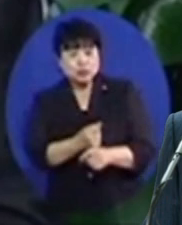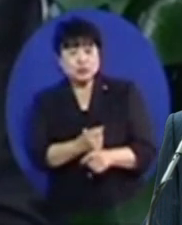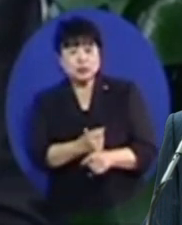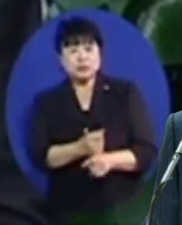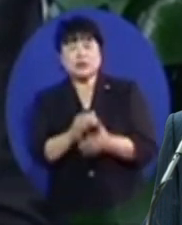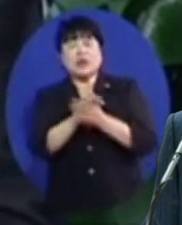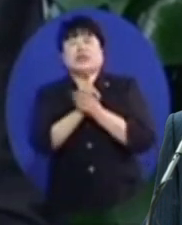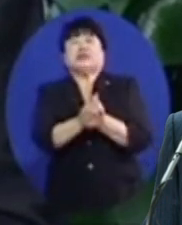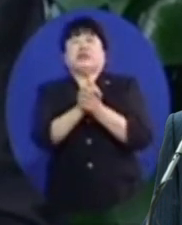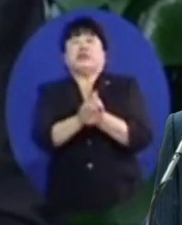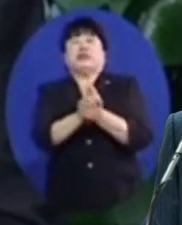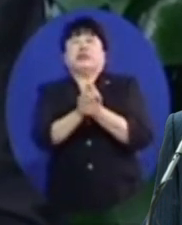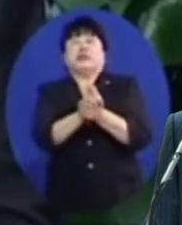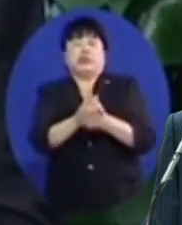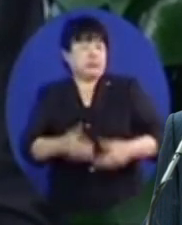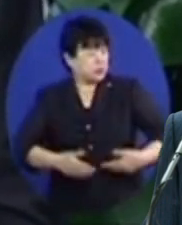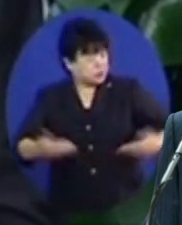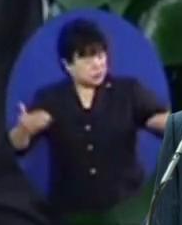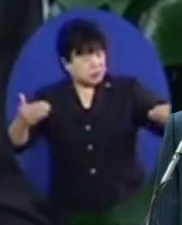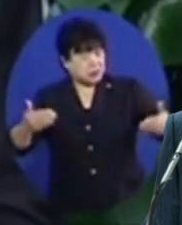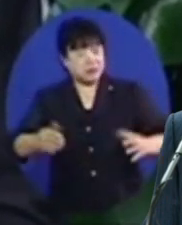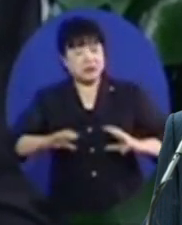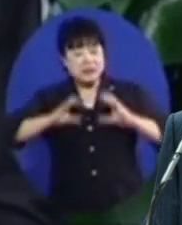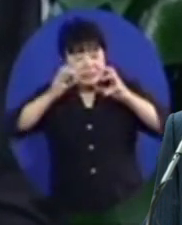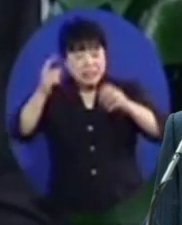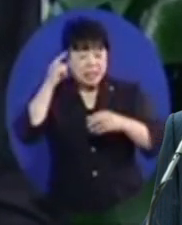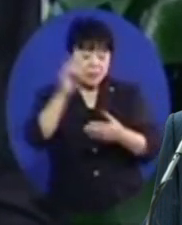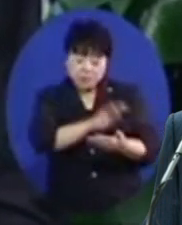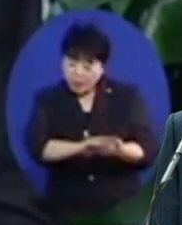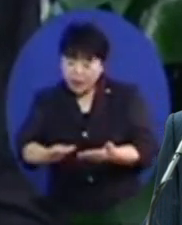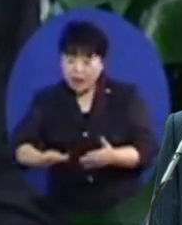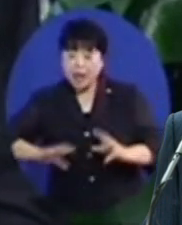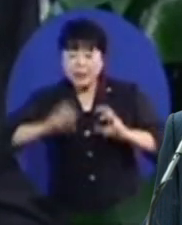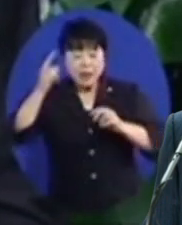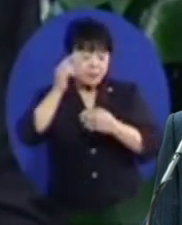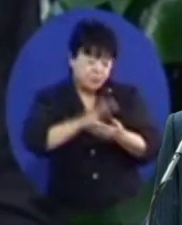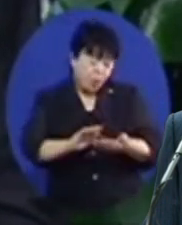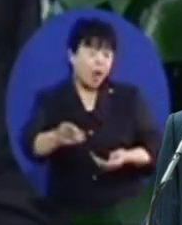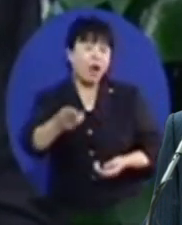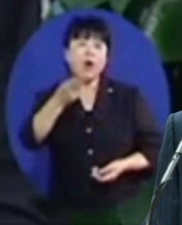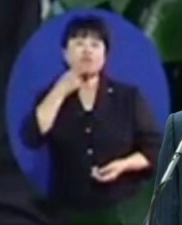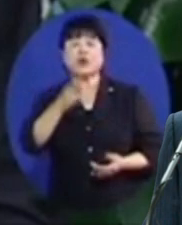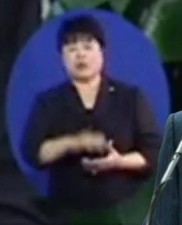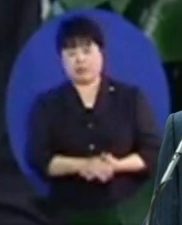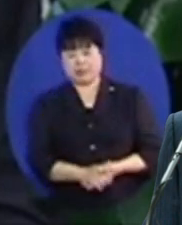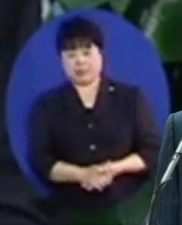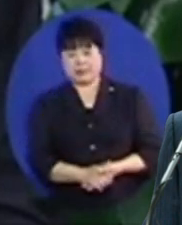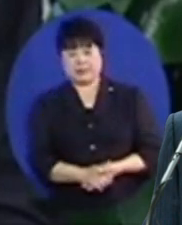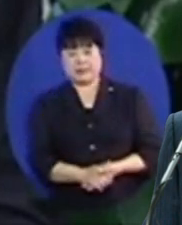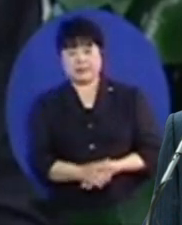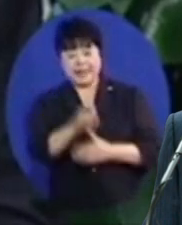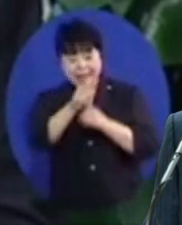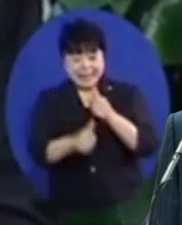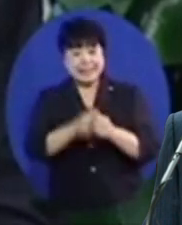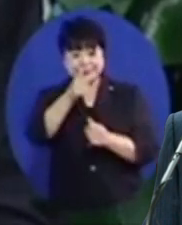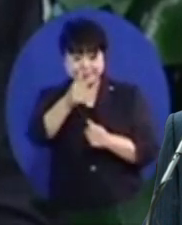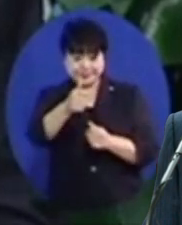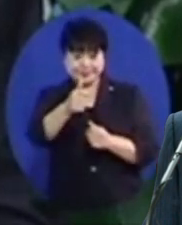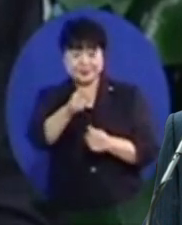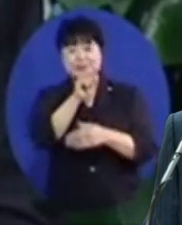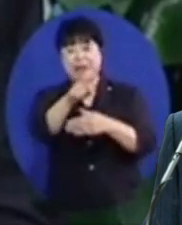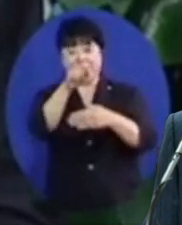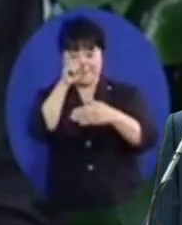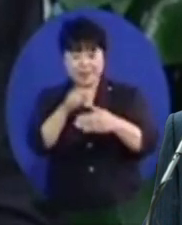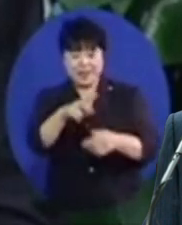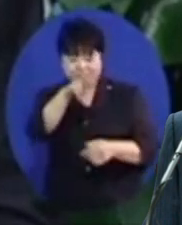기도해봤자 세계 평화도 조국의 평화도 오지 않습니다. 하나님은 우리